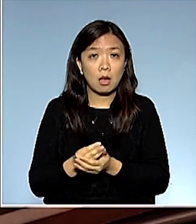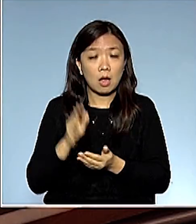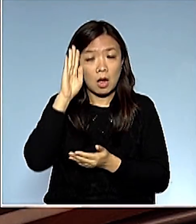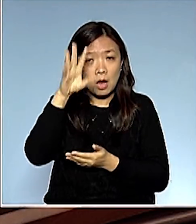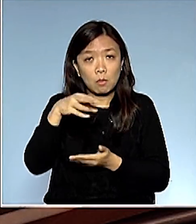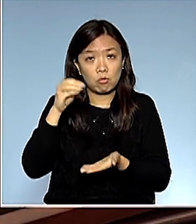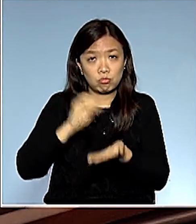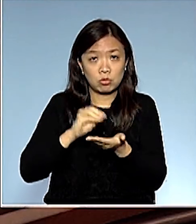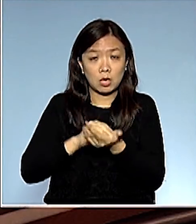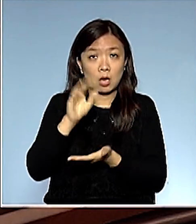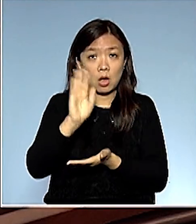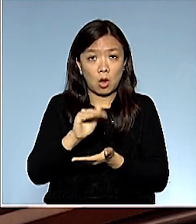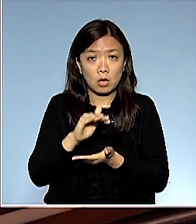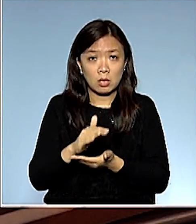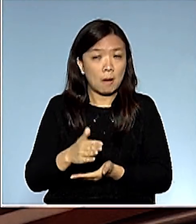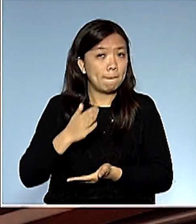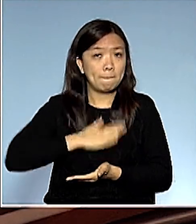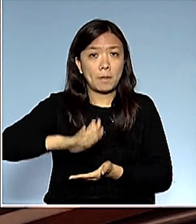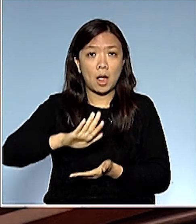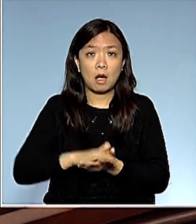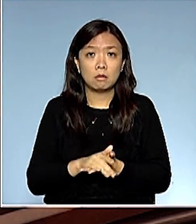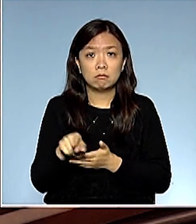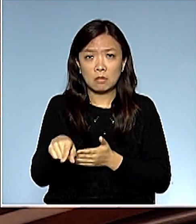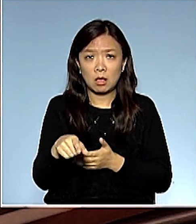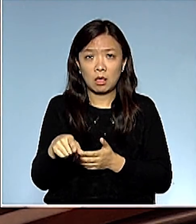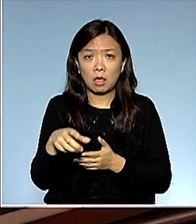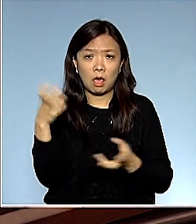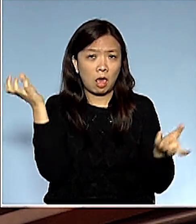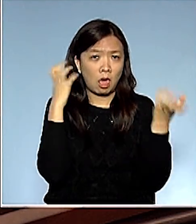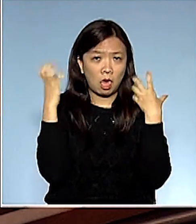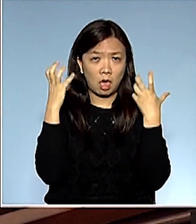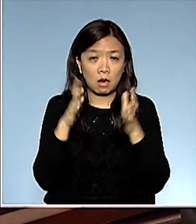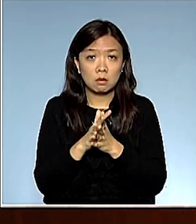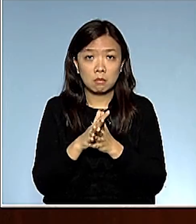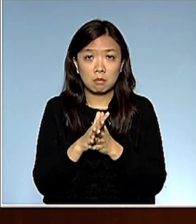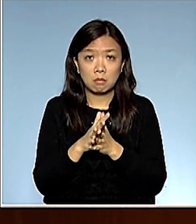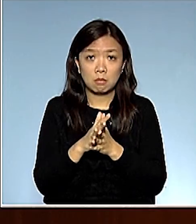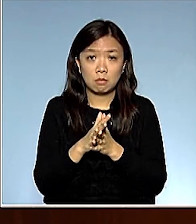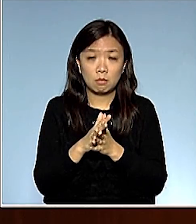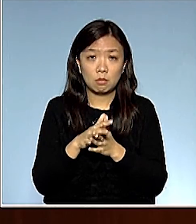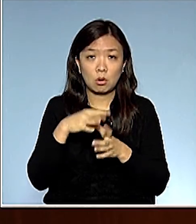而不需要呢害怕呢那些嘈雜的聲音，不及規程的聲音。